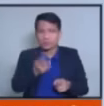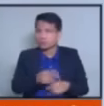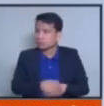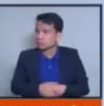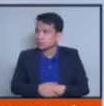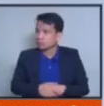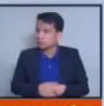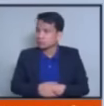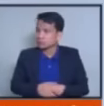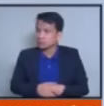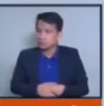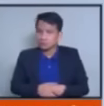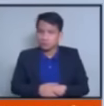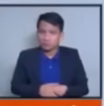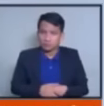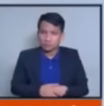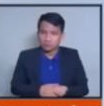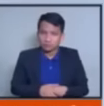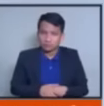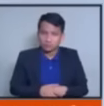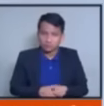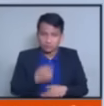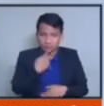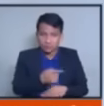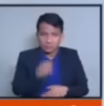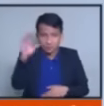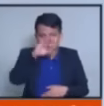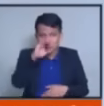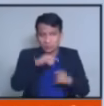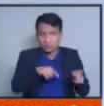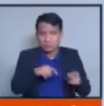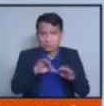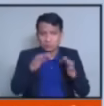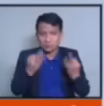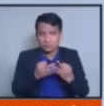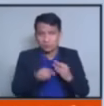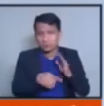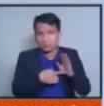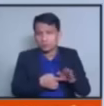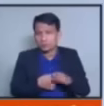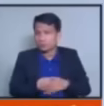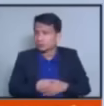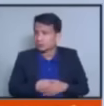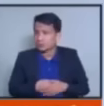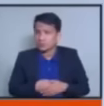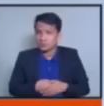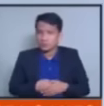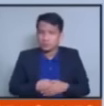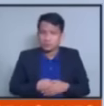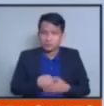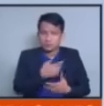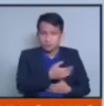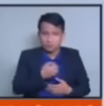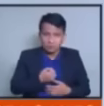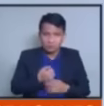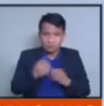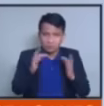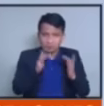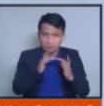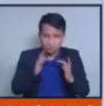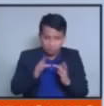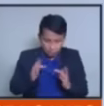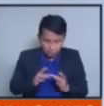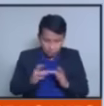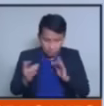Mm-hmm. Ngayon, nag-try ako sa FB. Baka mahanap ko yung family niya. Nahanap ko nga. Okay. Ngayon, nakontak ko na siya